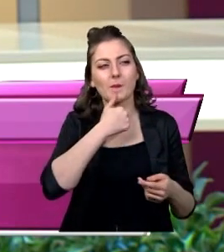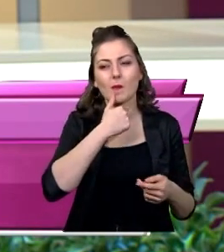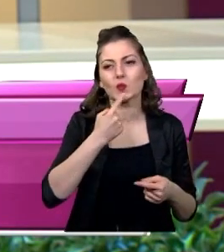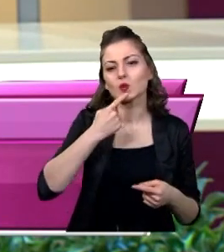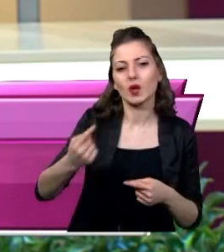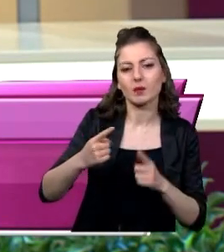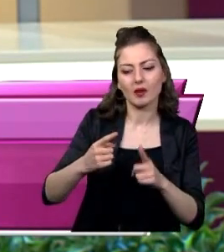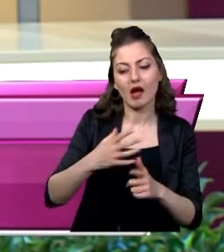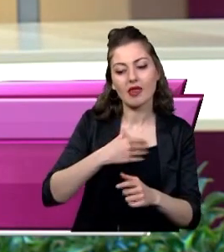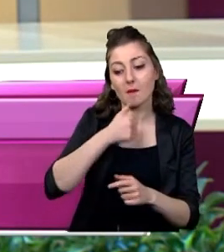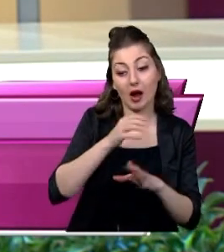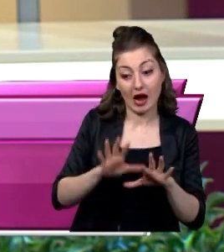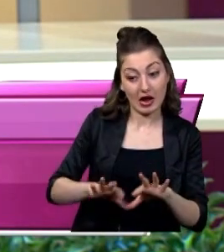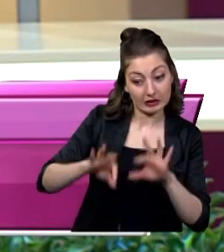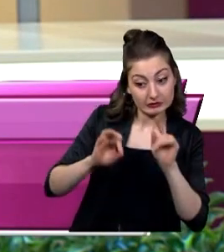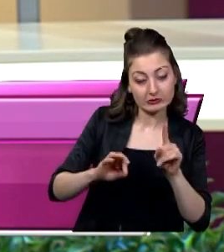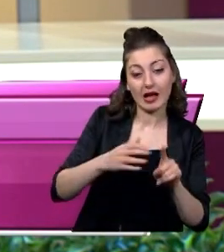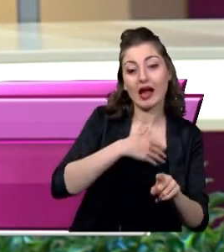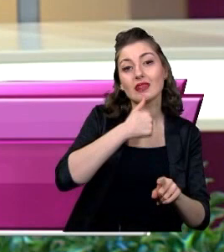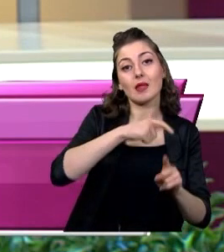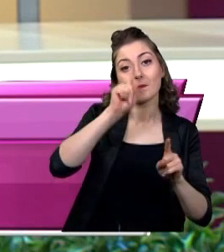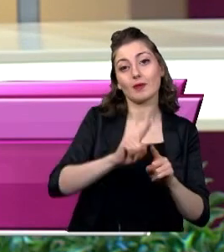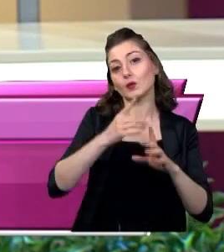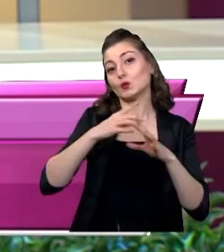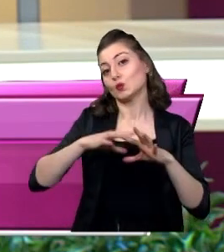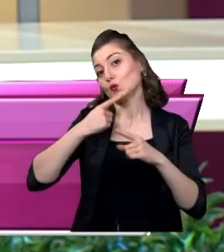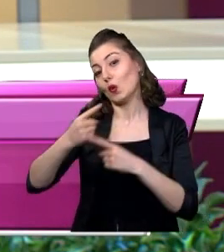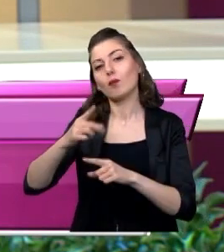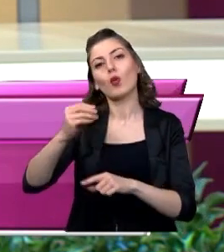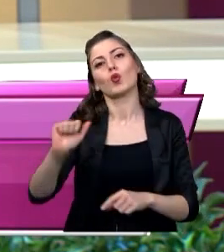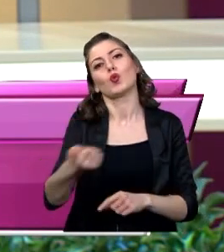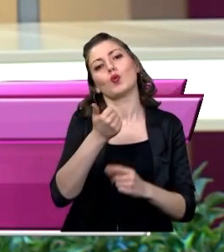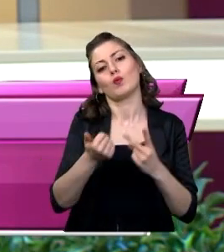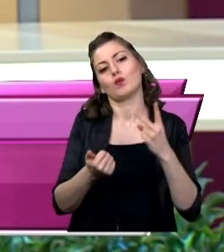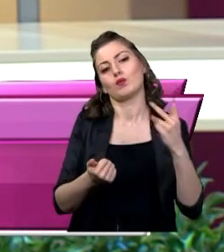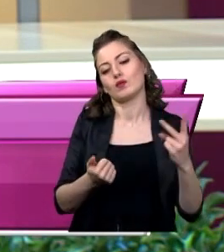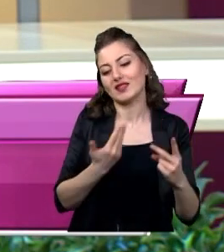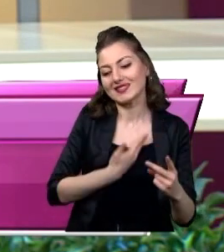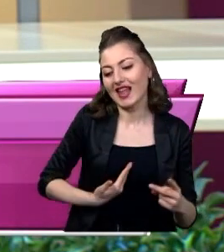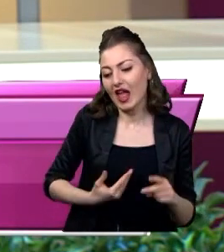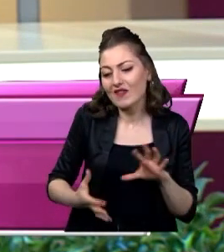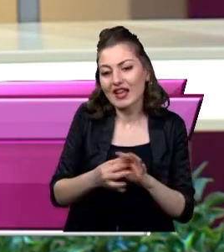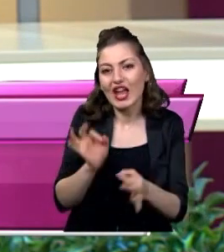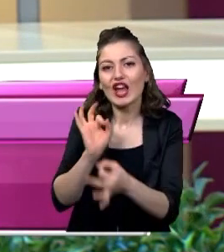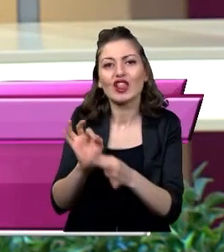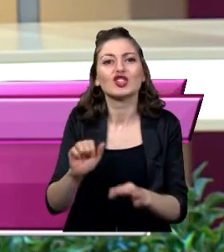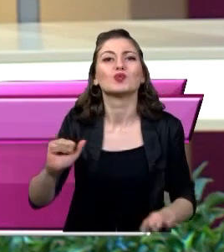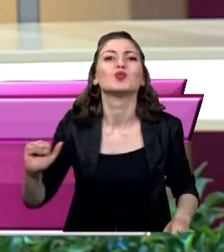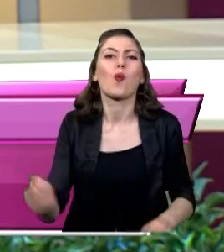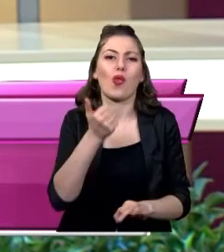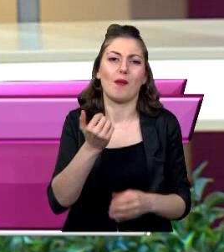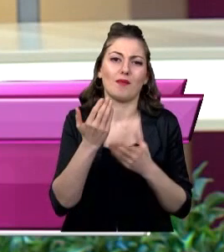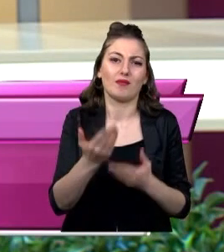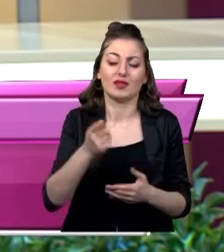söylemesi Anne bu hazırlayıp anne babanın söylemesini istiyoruz çünkü en doğru olan gerçekten o sevdiği bağkurda insanların ona